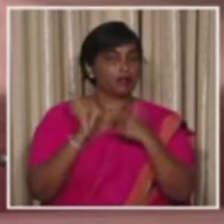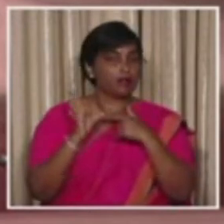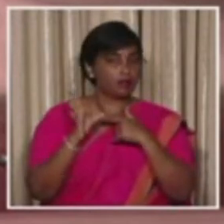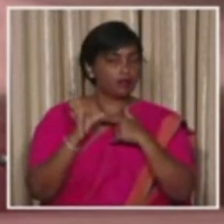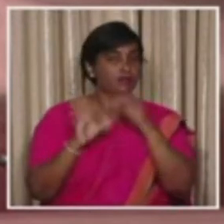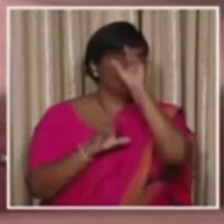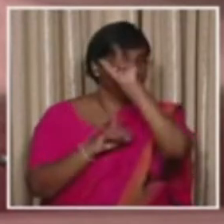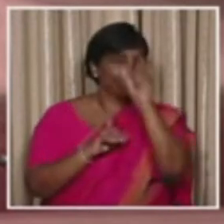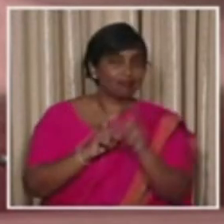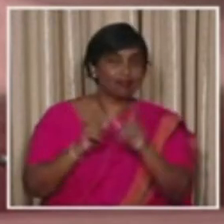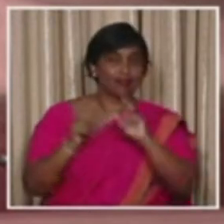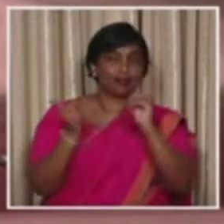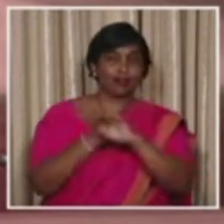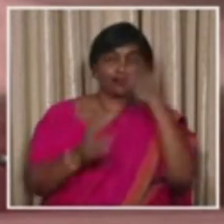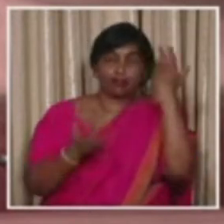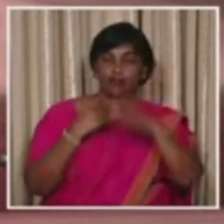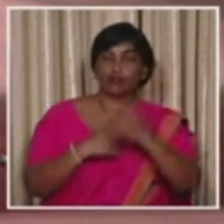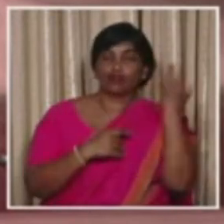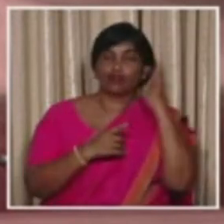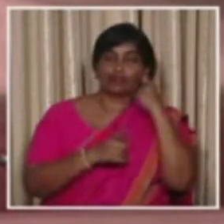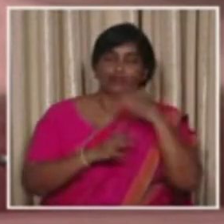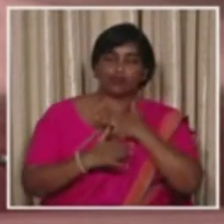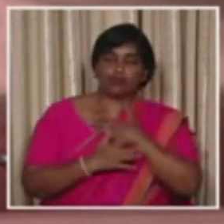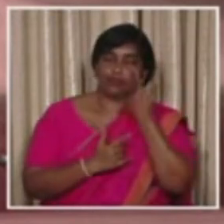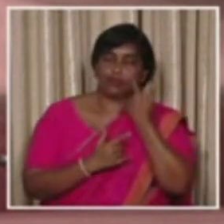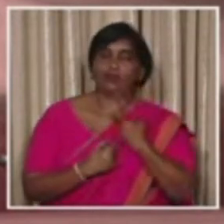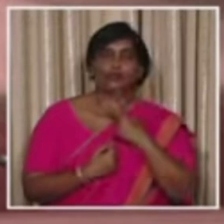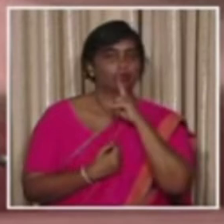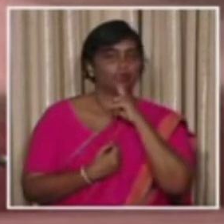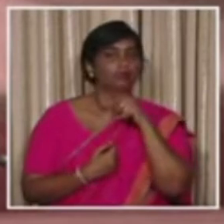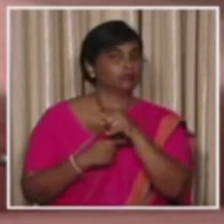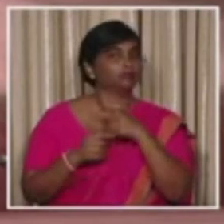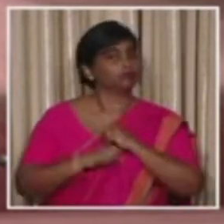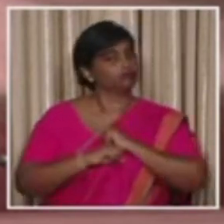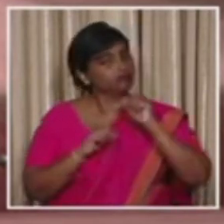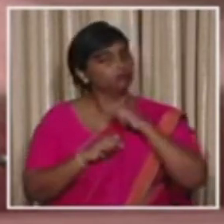முஸ்லிம் மக்களுக்காக குரல் கொடுத்து கொண்டிருக்கின்றார்கள், போராட்டம் நடத்துகின்றார்கள்,